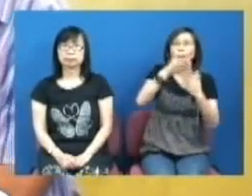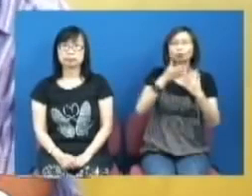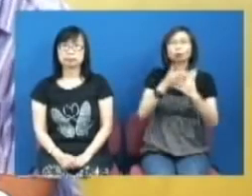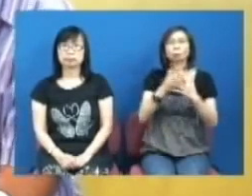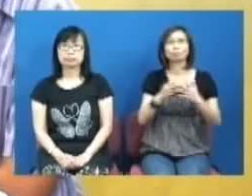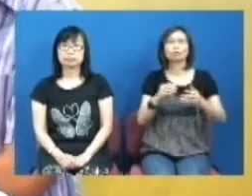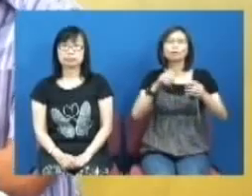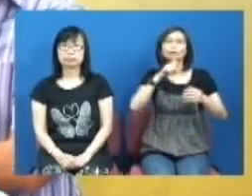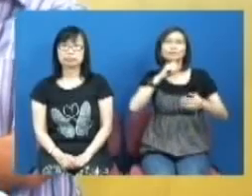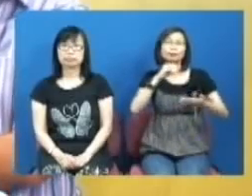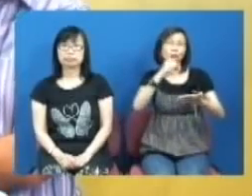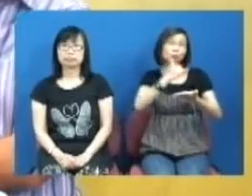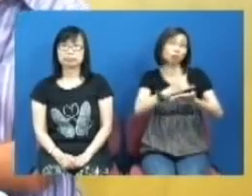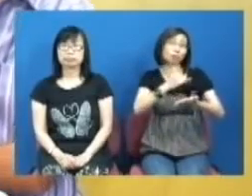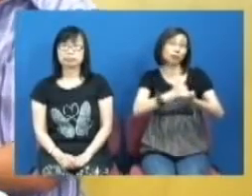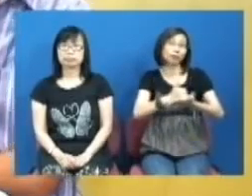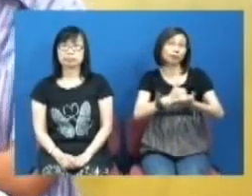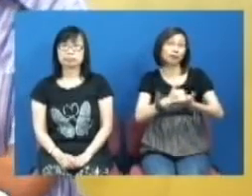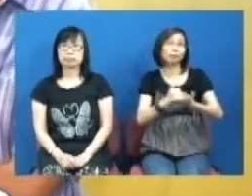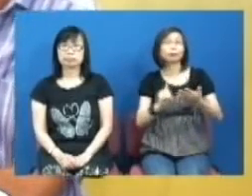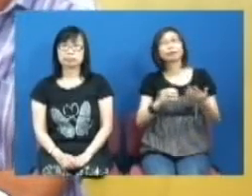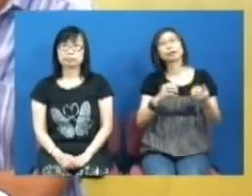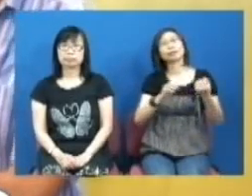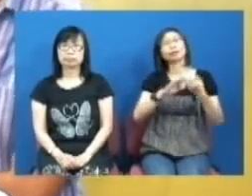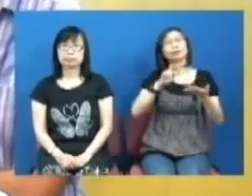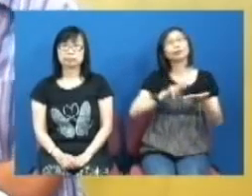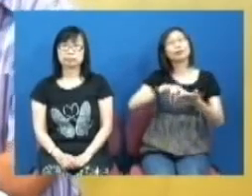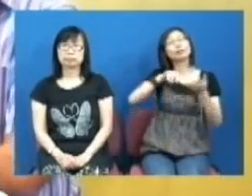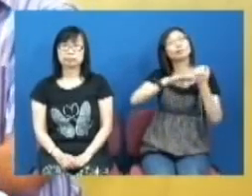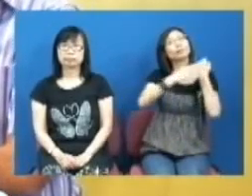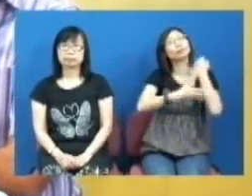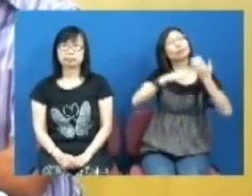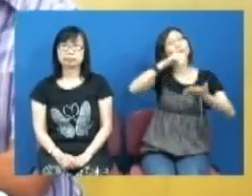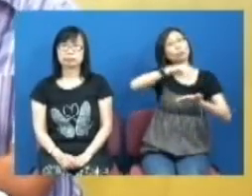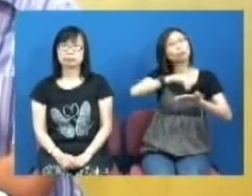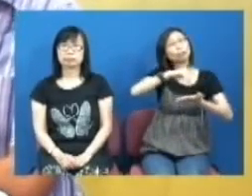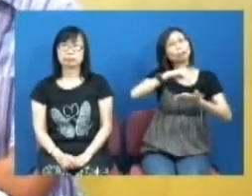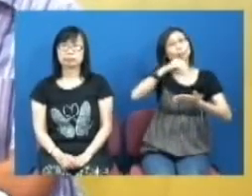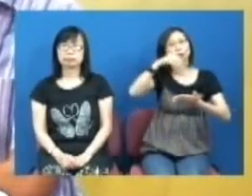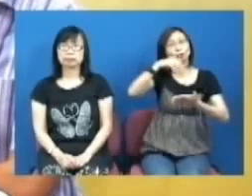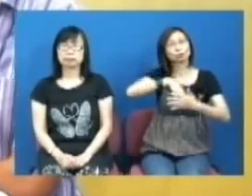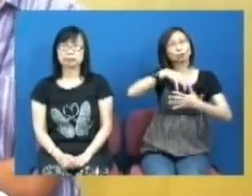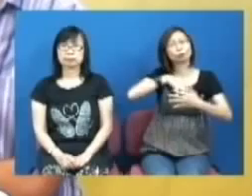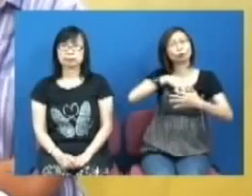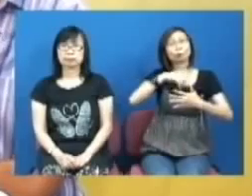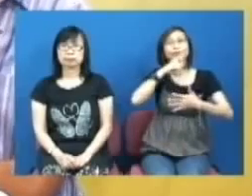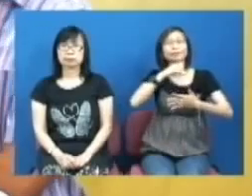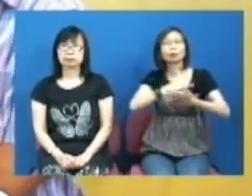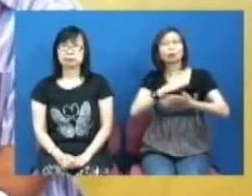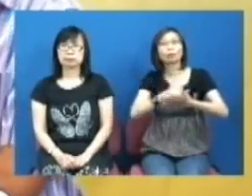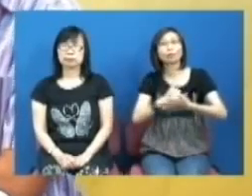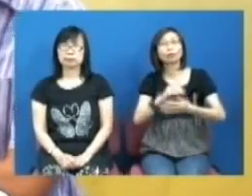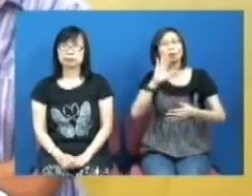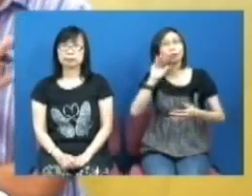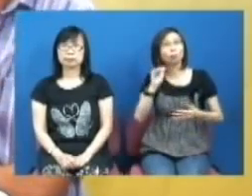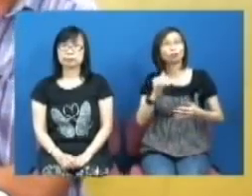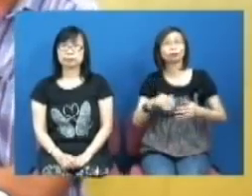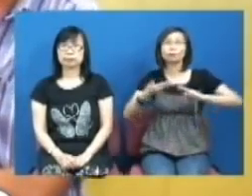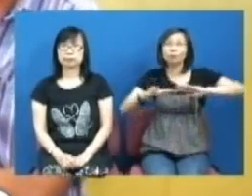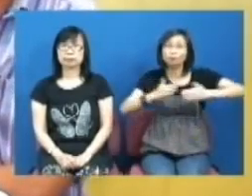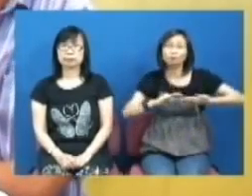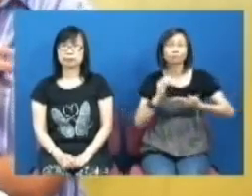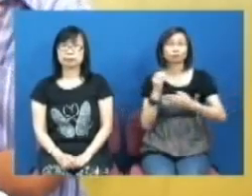攞到位、透過喺議裏邊有影響力，先至可以做到一個反倒退。咁但係實際上，我係睇翻即係好多國家嘅民主